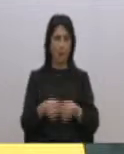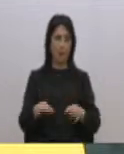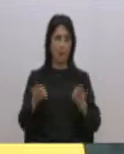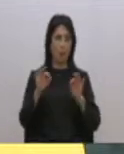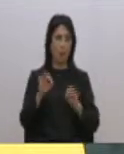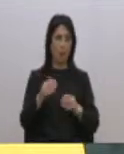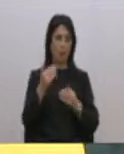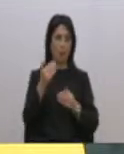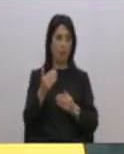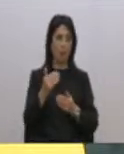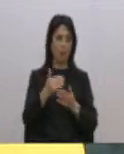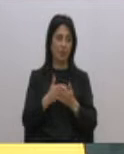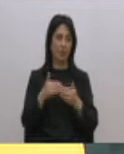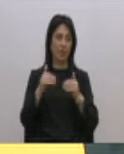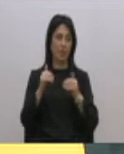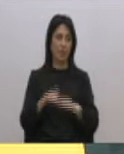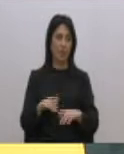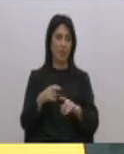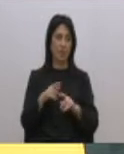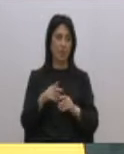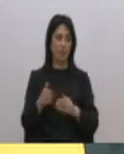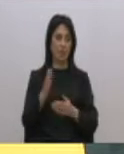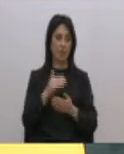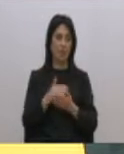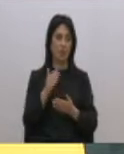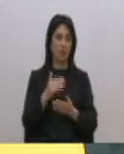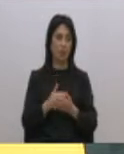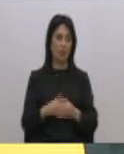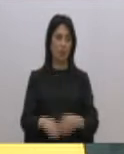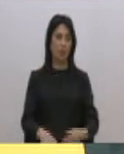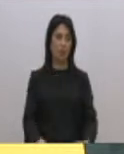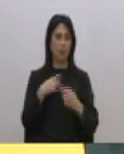აუდიტორის მიერ დასკვნის განხილვის შედეგები.